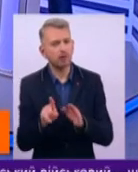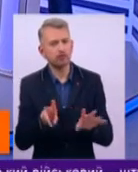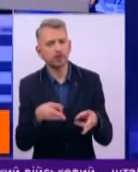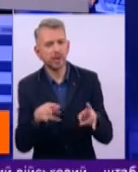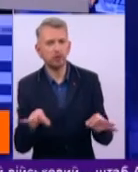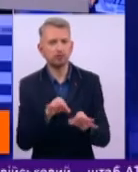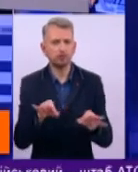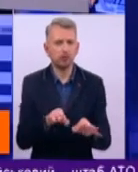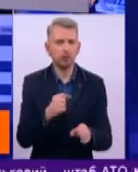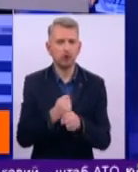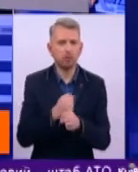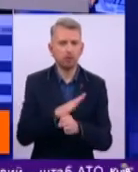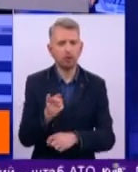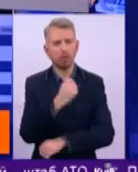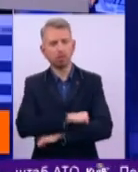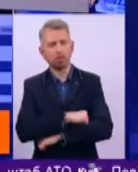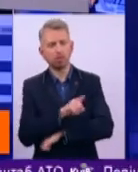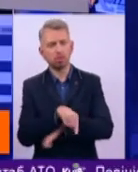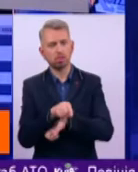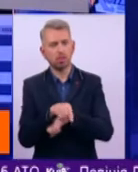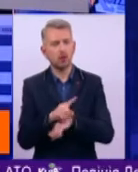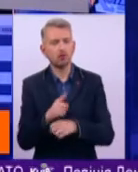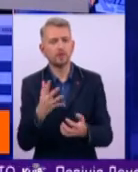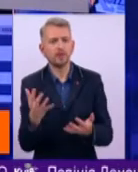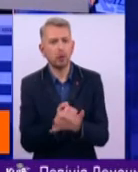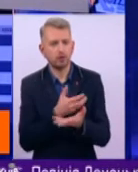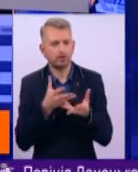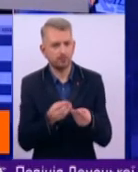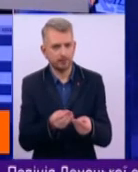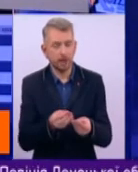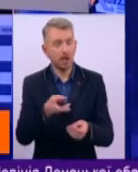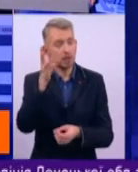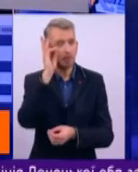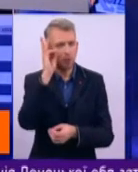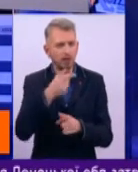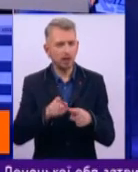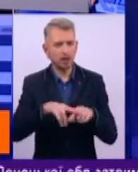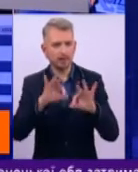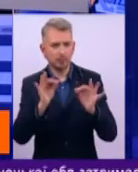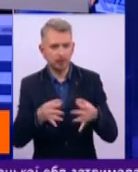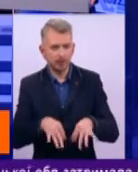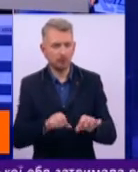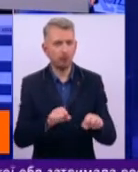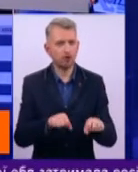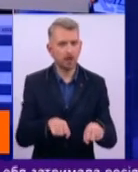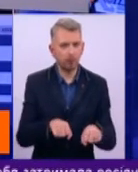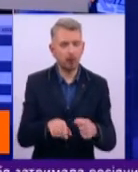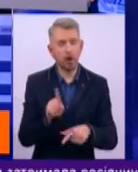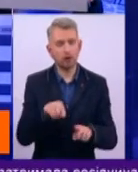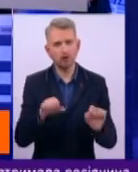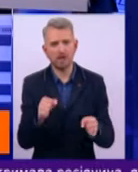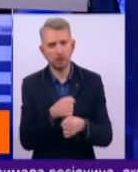для того, щоб знаходити важелі впливу, тиску, тому що дипломація, вона це ж мистецтво можливого, а іноді і